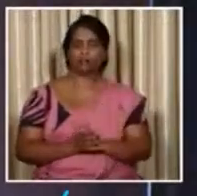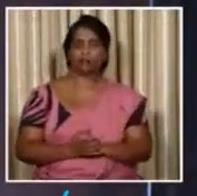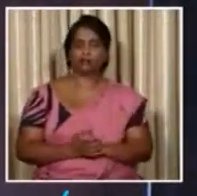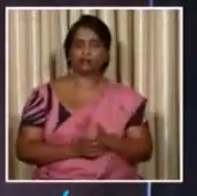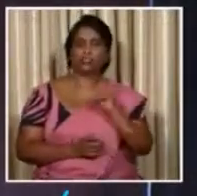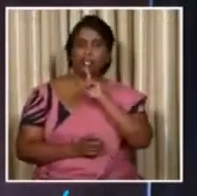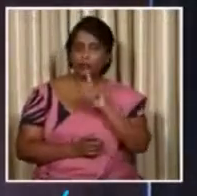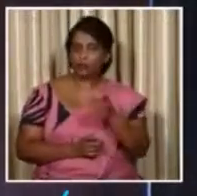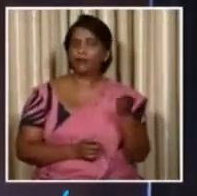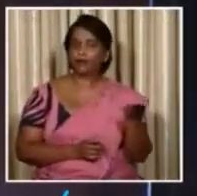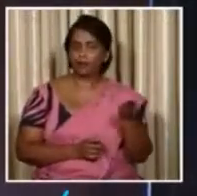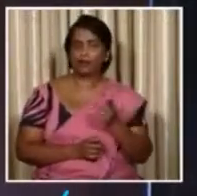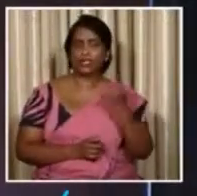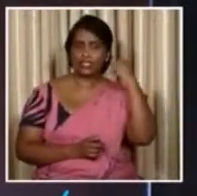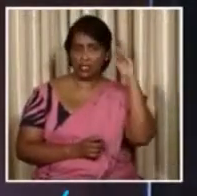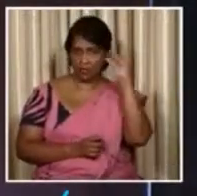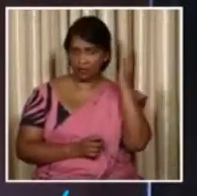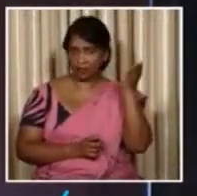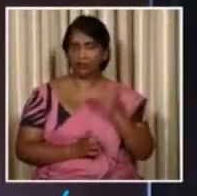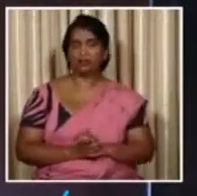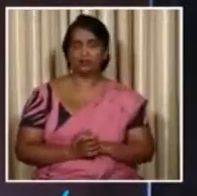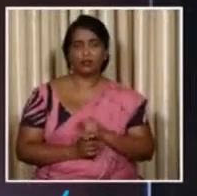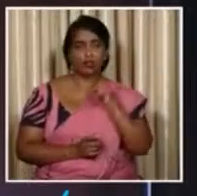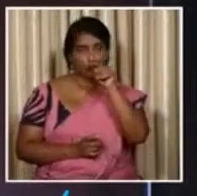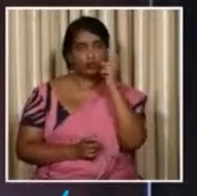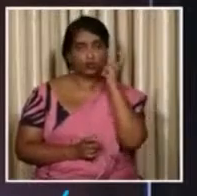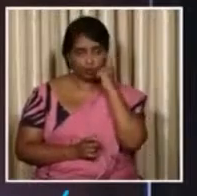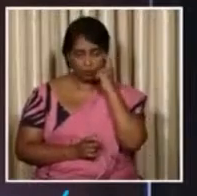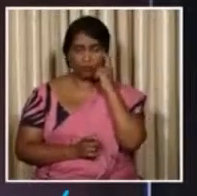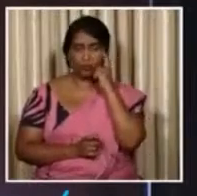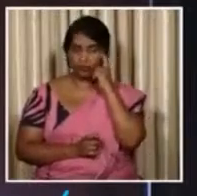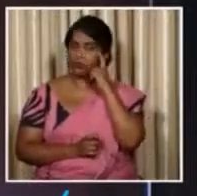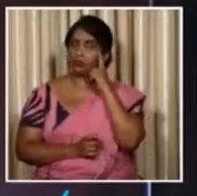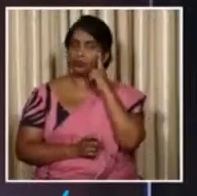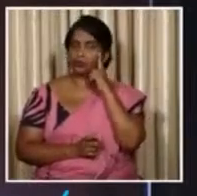එතුමා කිව්වා ඊය හවස ඔබ දන්නවා in fact he